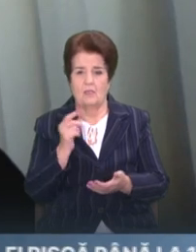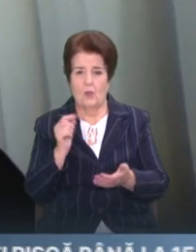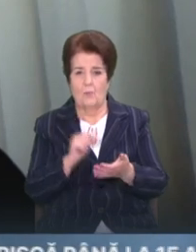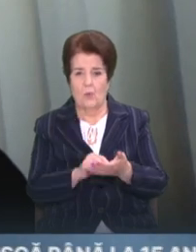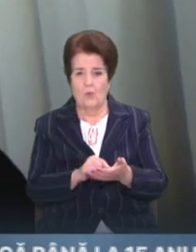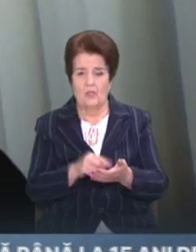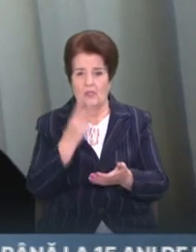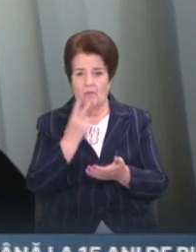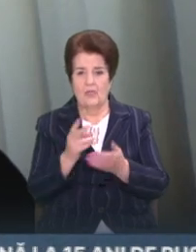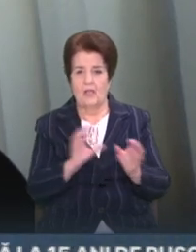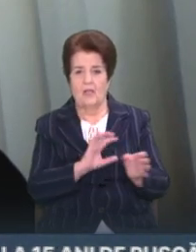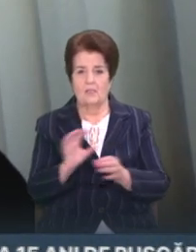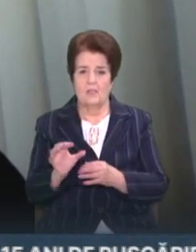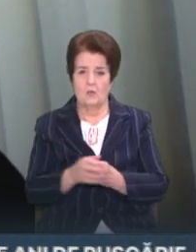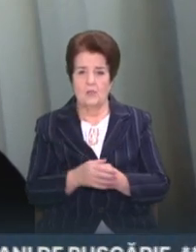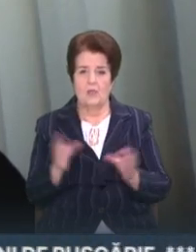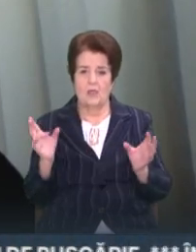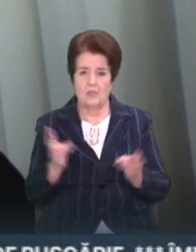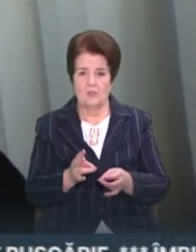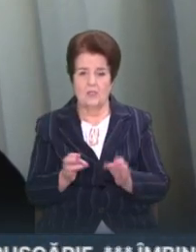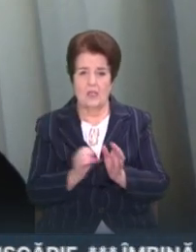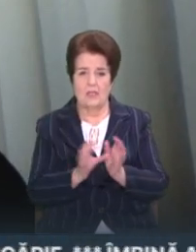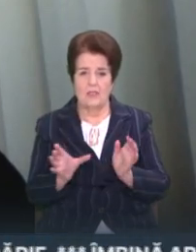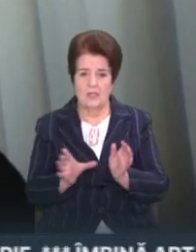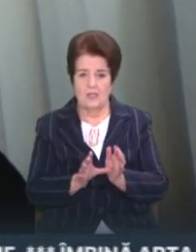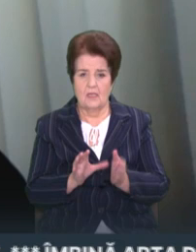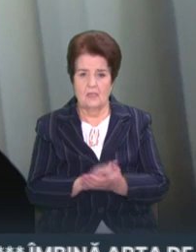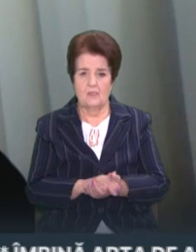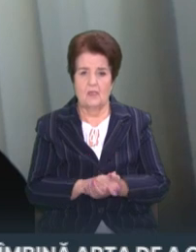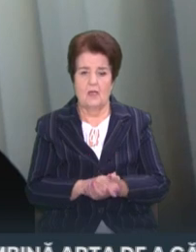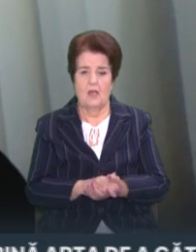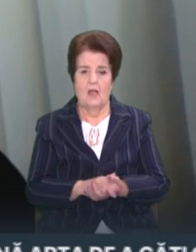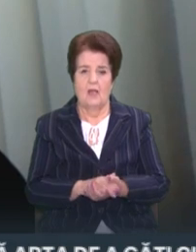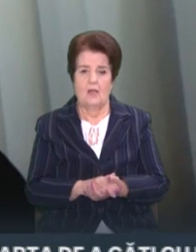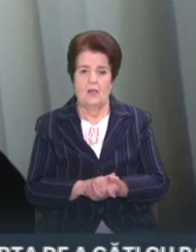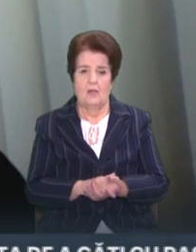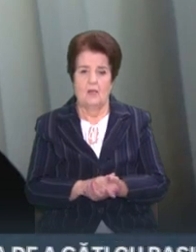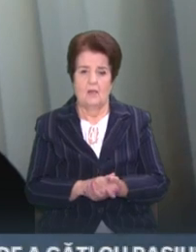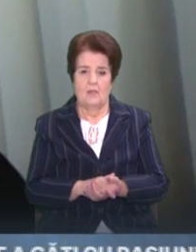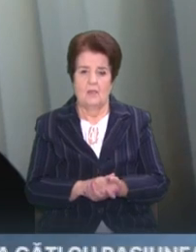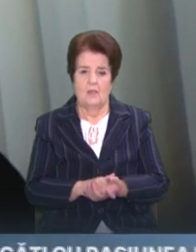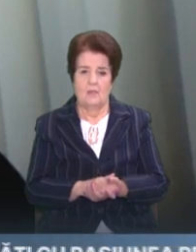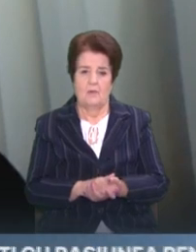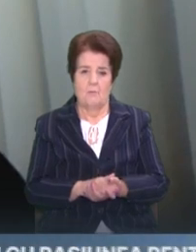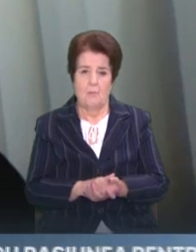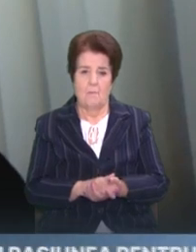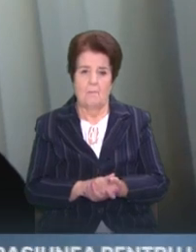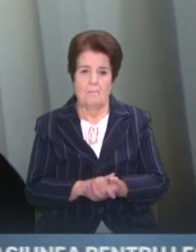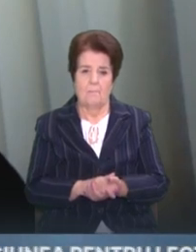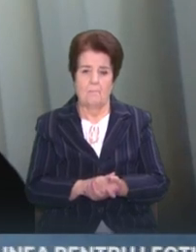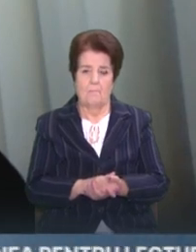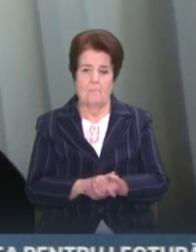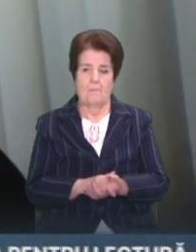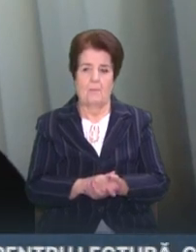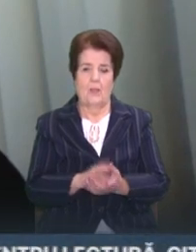cu resursele necesare de energie. În situația în care pe partea de gaze